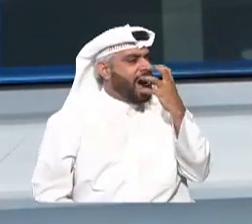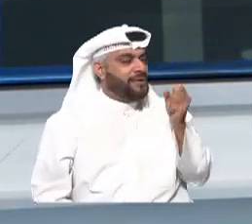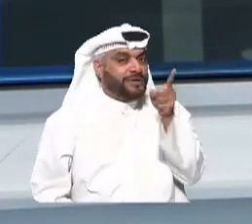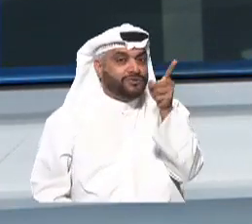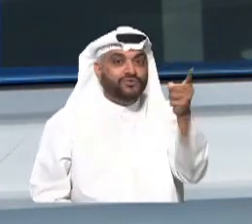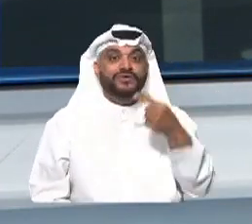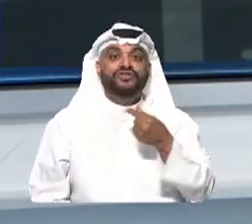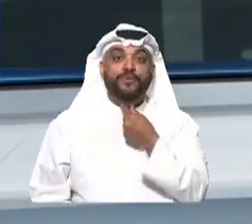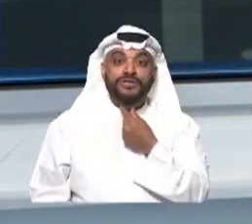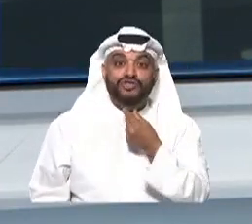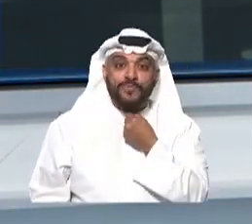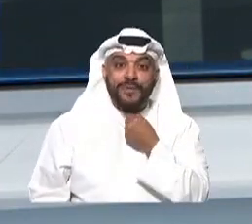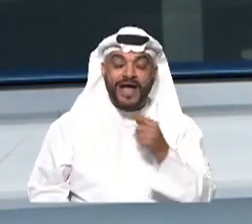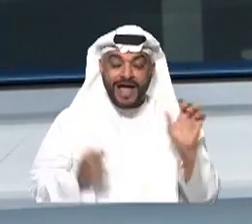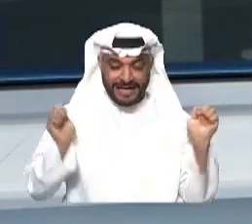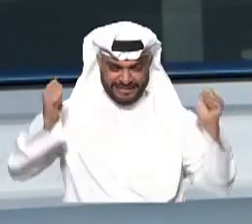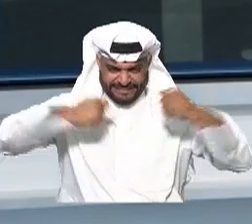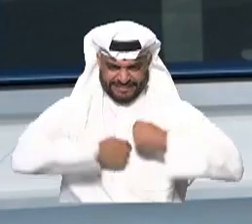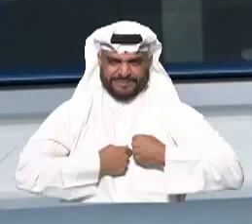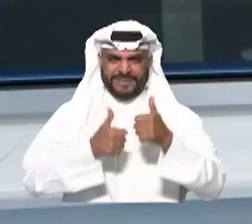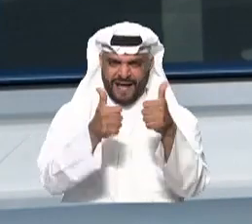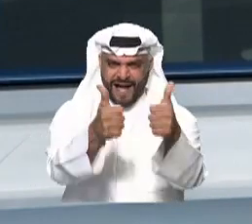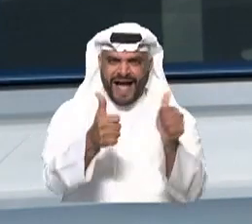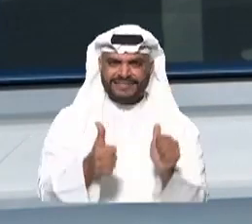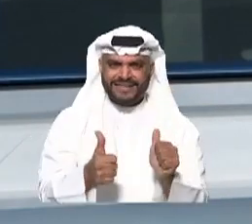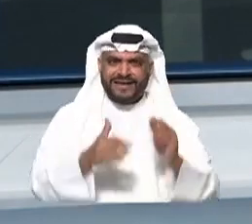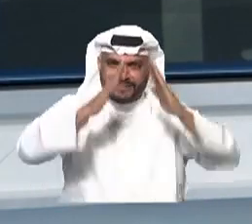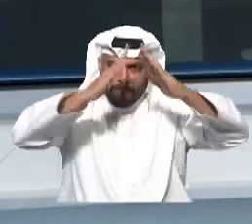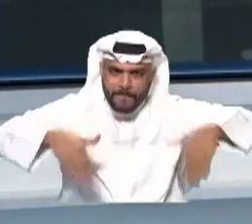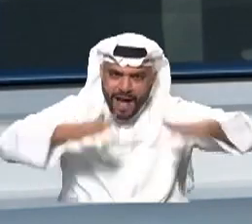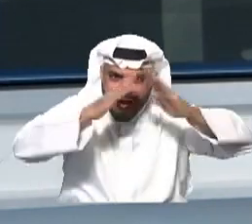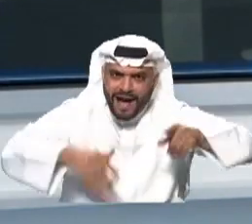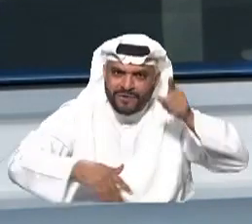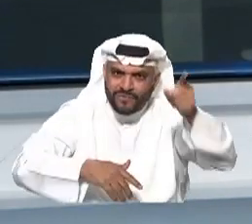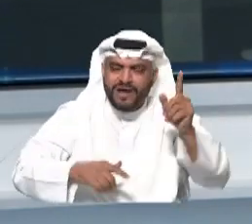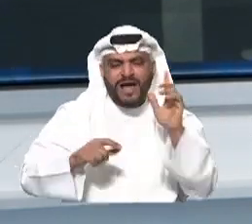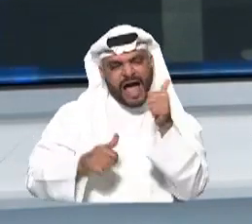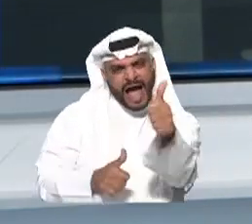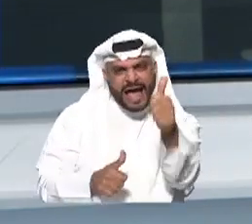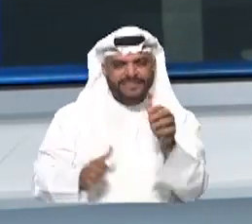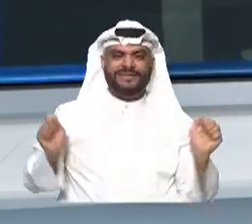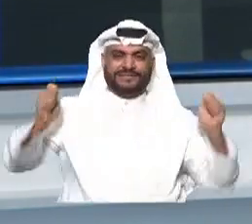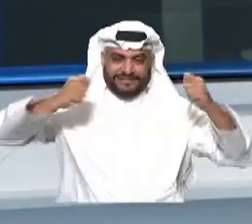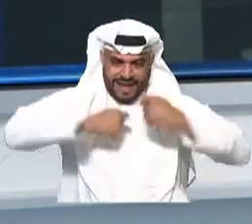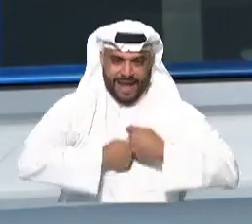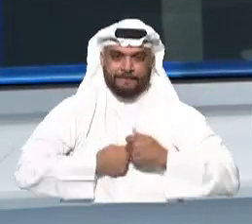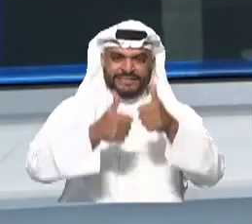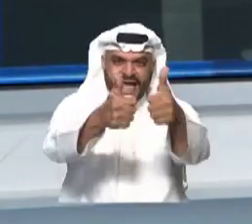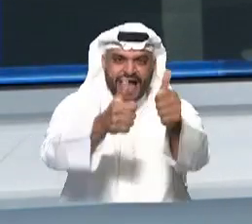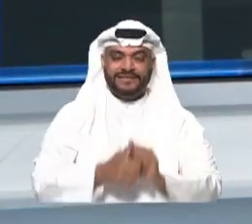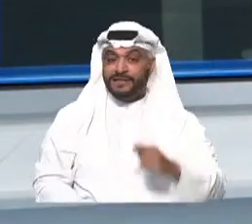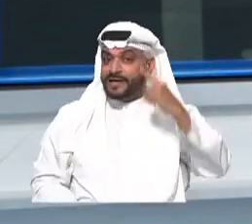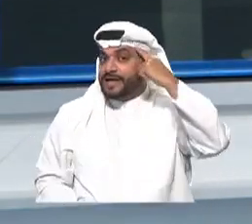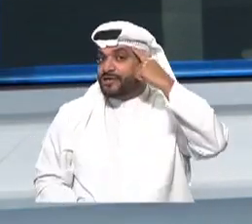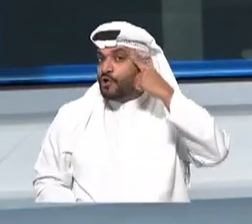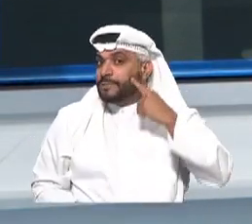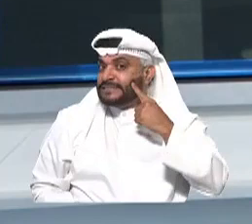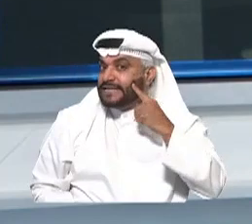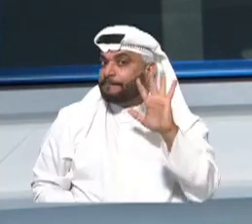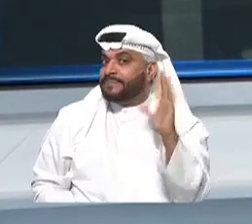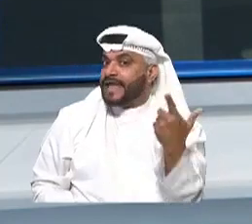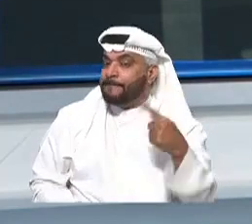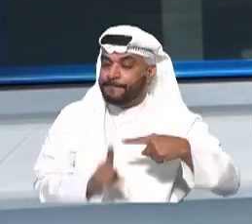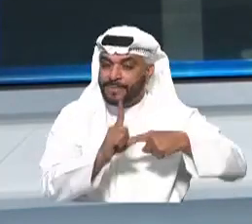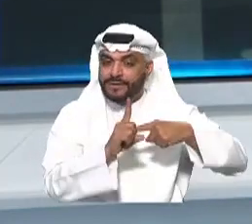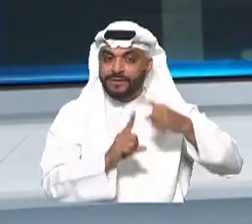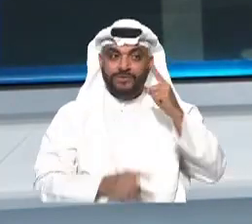ملاحظين. سرعة الرياح باكر او يوم الجمعة من 15 الى 40 درجة مئوية، يوم السبت توصل الى 35